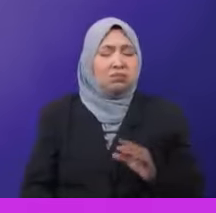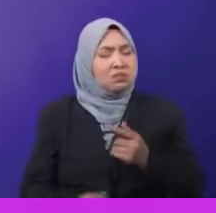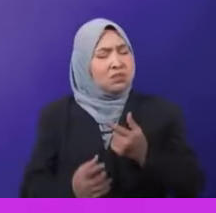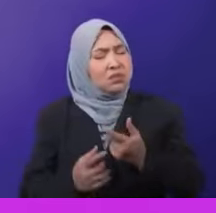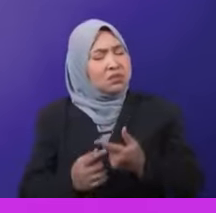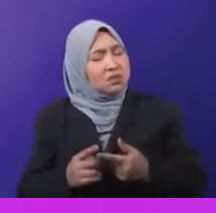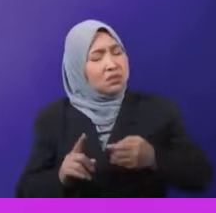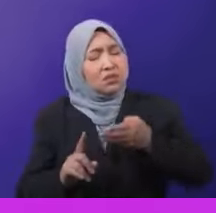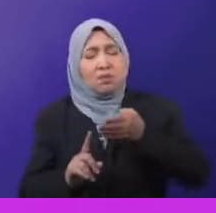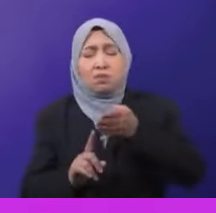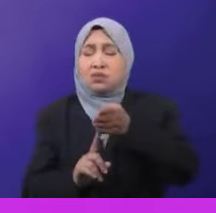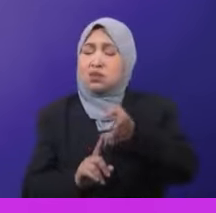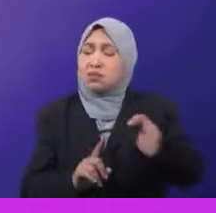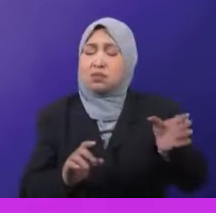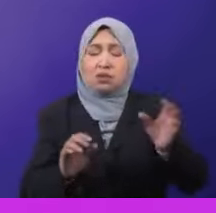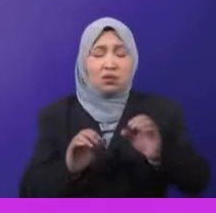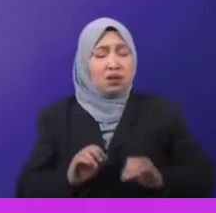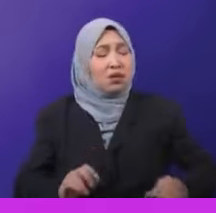يكفر